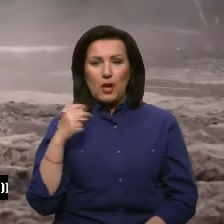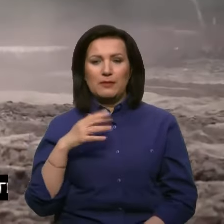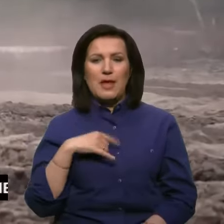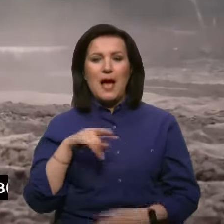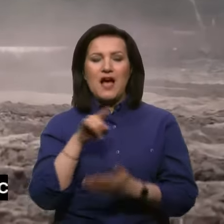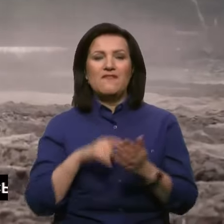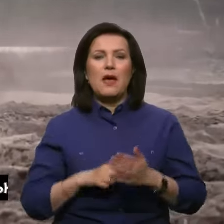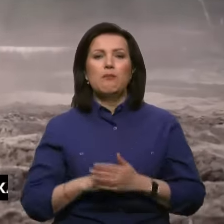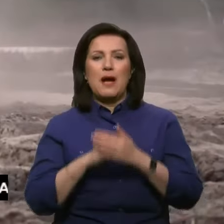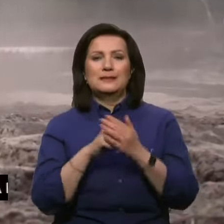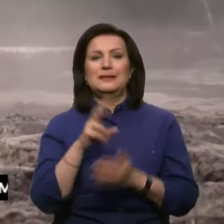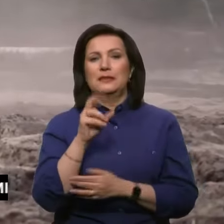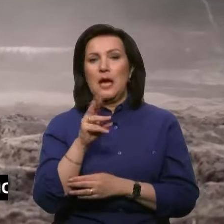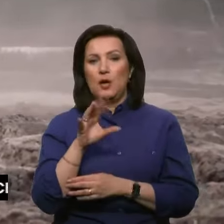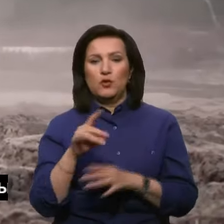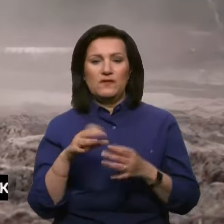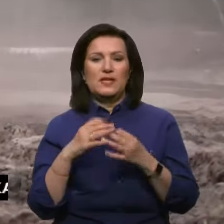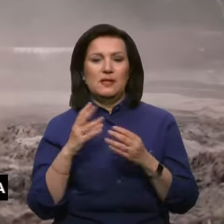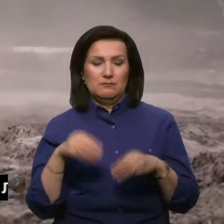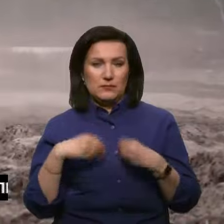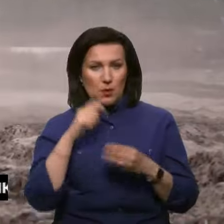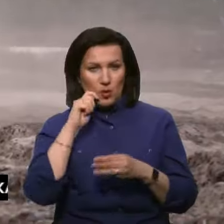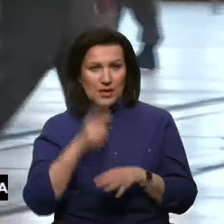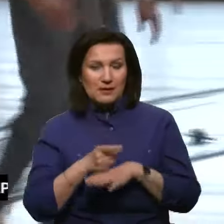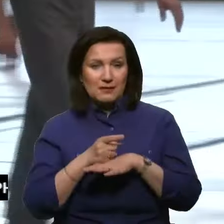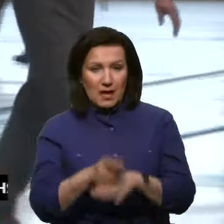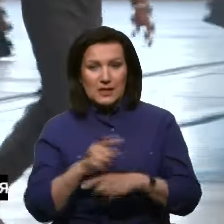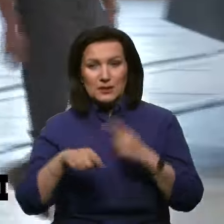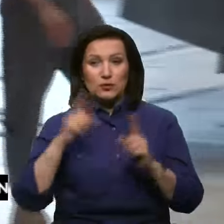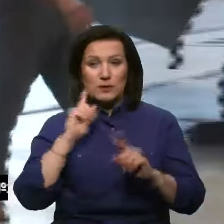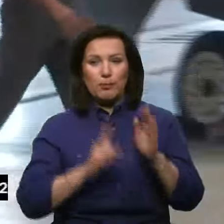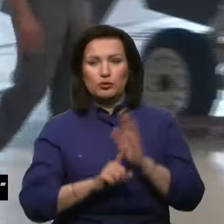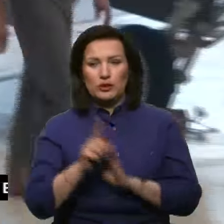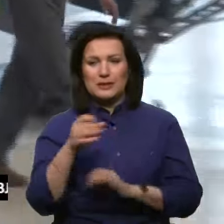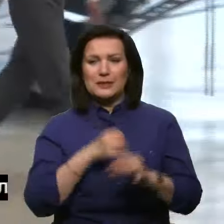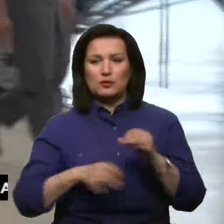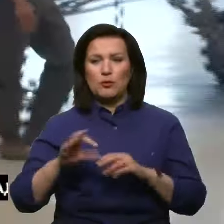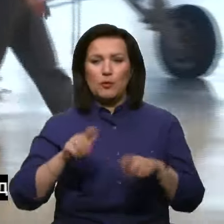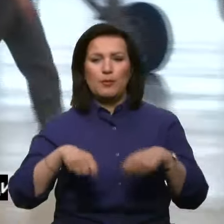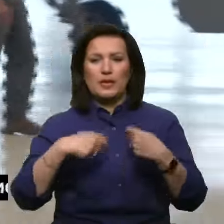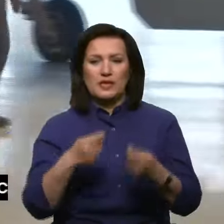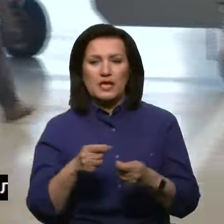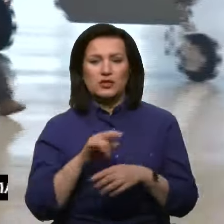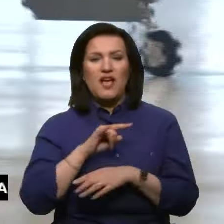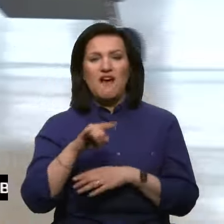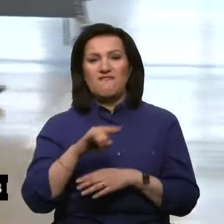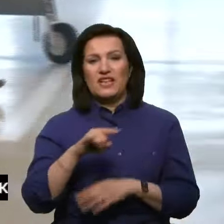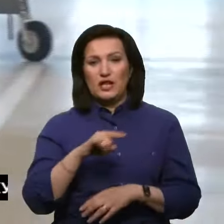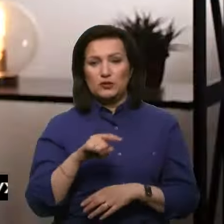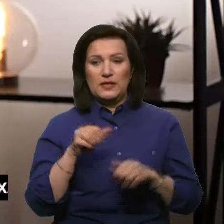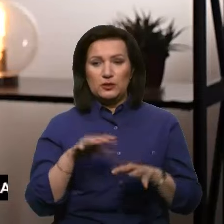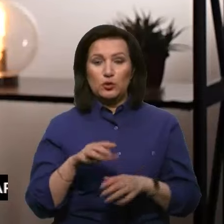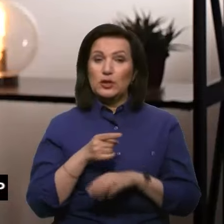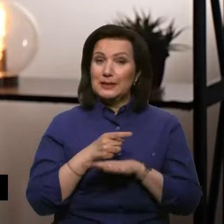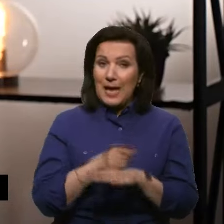НАТО. Він розблокував постачання Україні західних танків, а вже з наступного засідання почалася дискусія про передачу винищувачів. Рішення